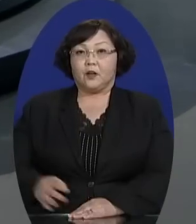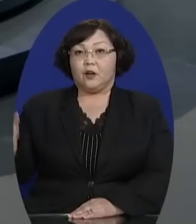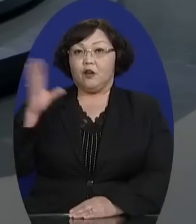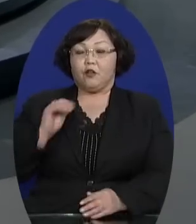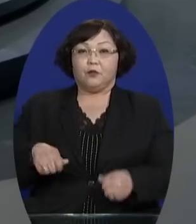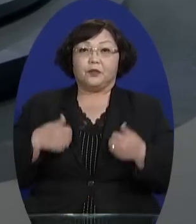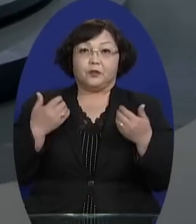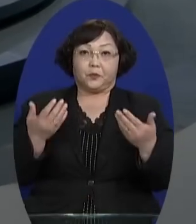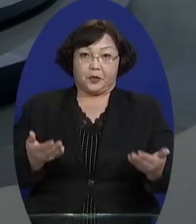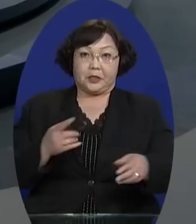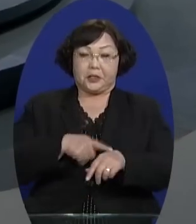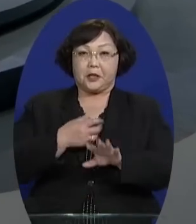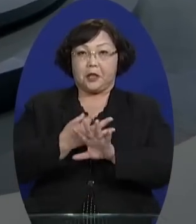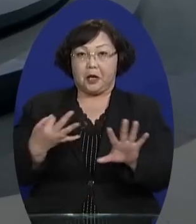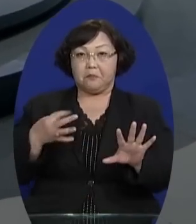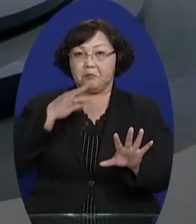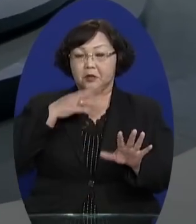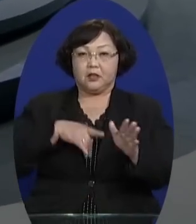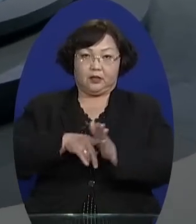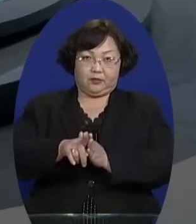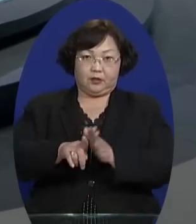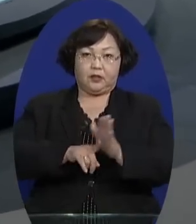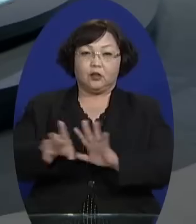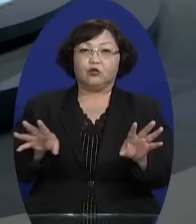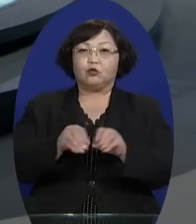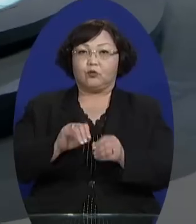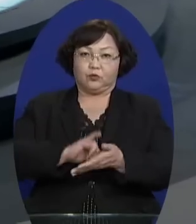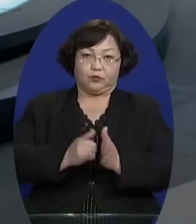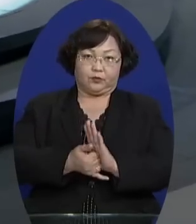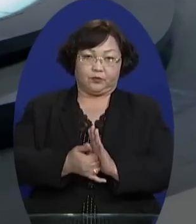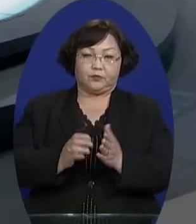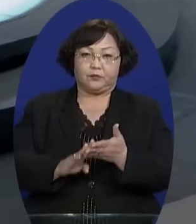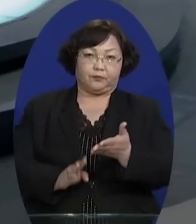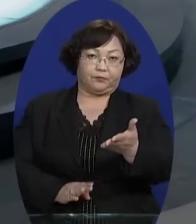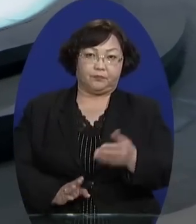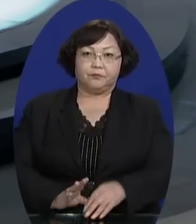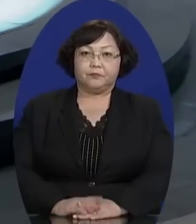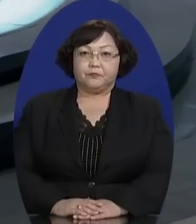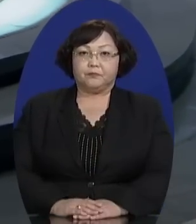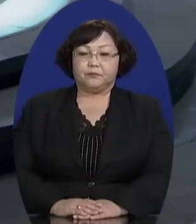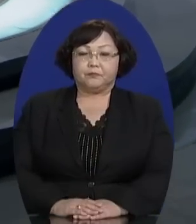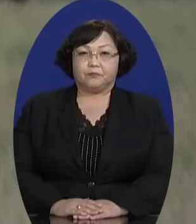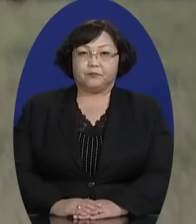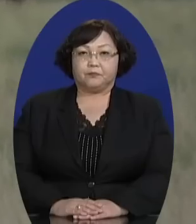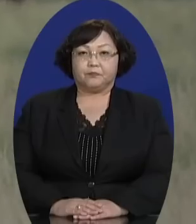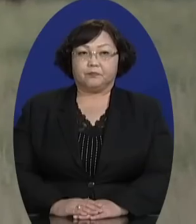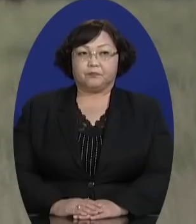Хорон дэргүүлэгчтэй цагийн хөрд мэдээллийн хөтөлбөр лавгаргийн дугаараа эхэлж байна. Эхлээд тав өнөөдөр үзүүлэх зарим мэдээний төвчтэй танилцсан уу.